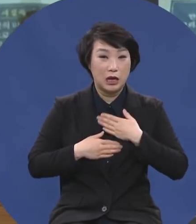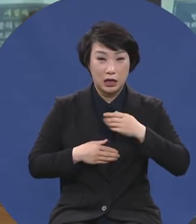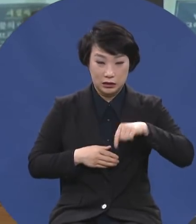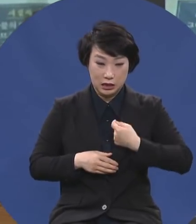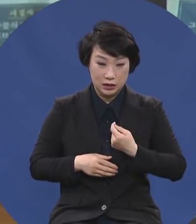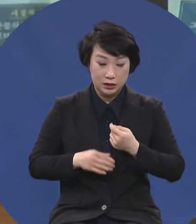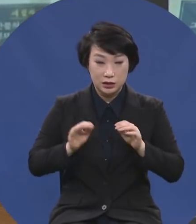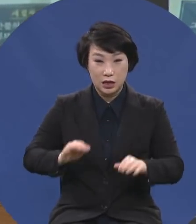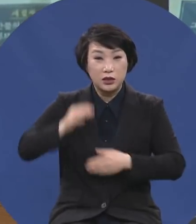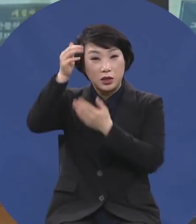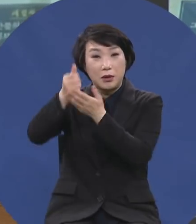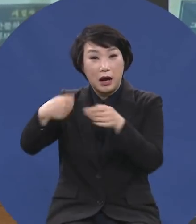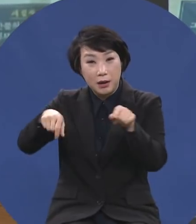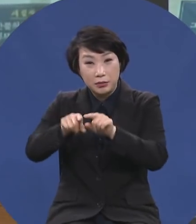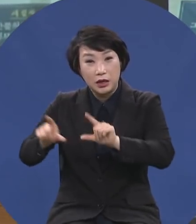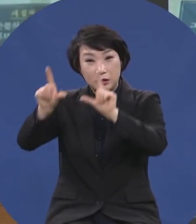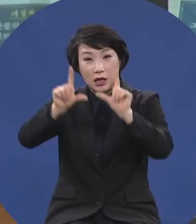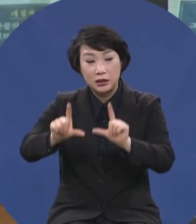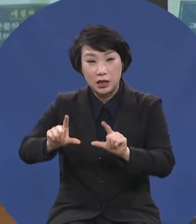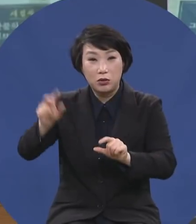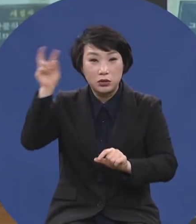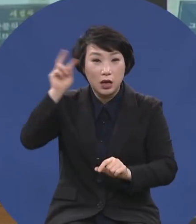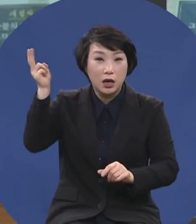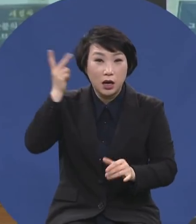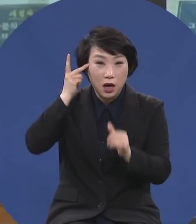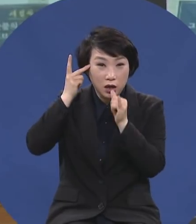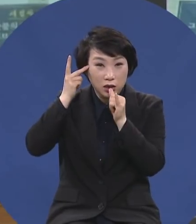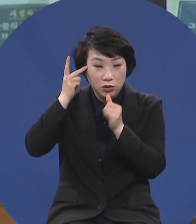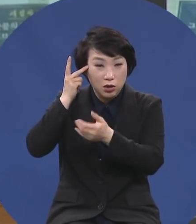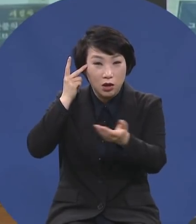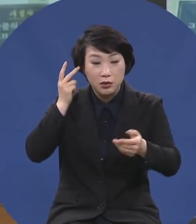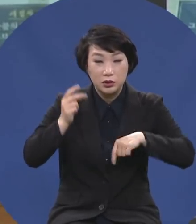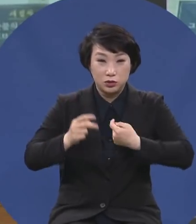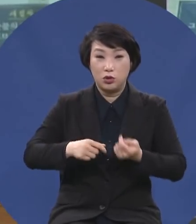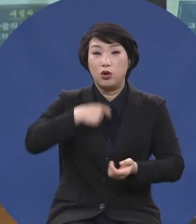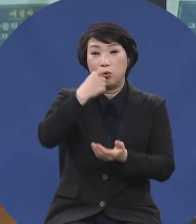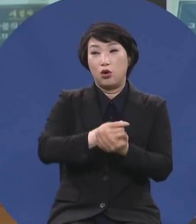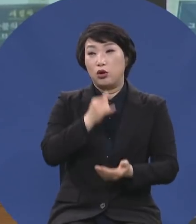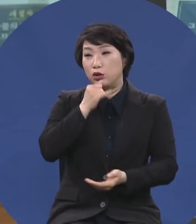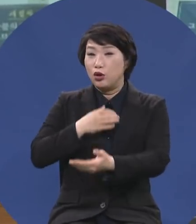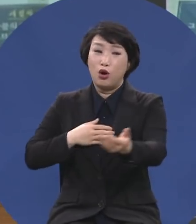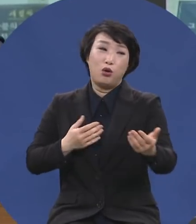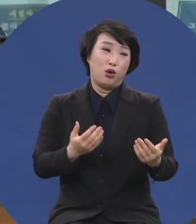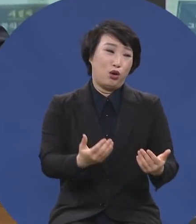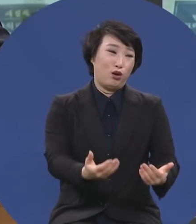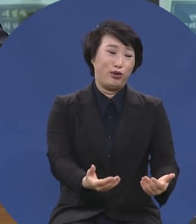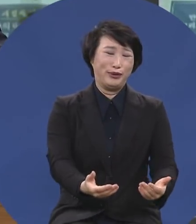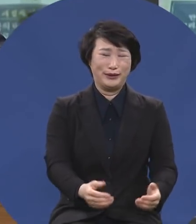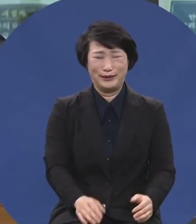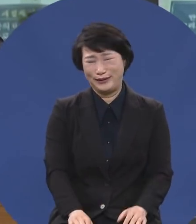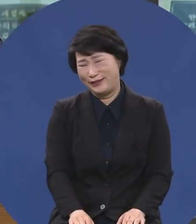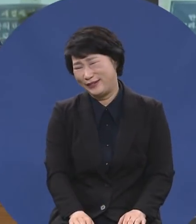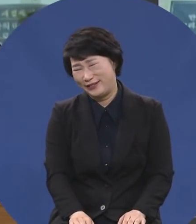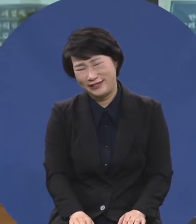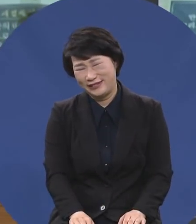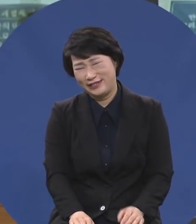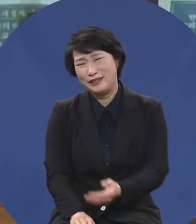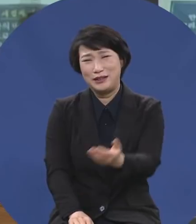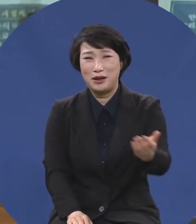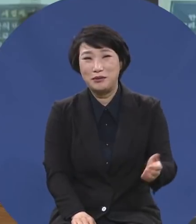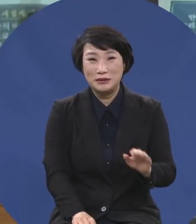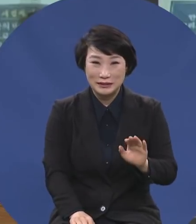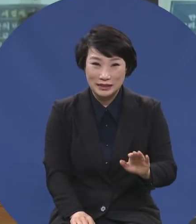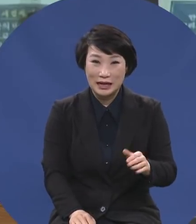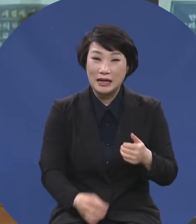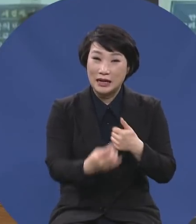자신이 성령으로 사는 척 하면서 스스로 속고 있는 당신이라면, 당신